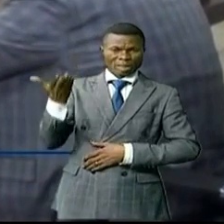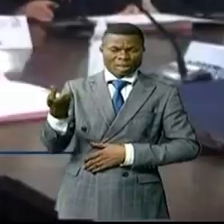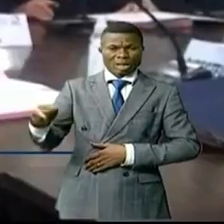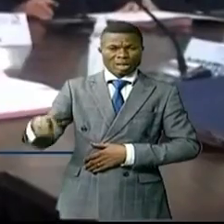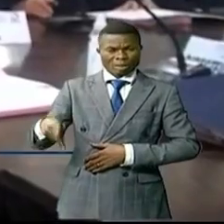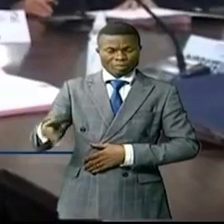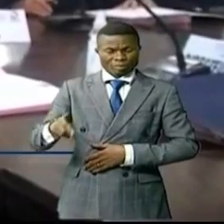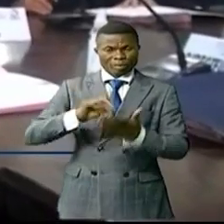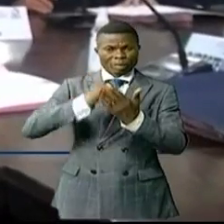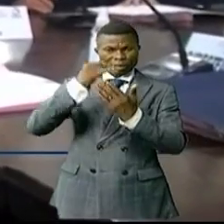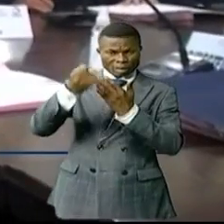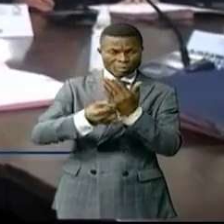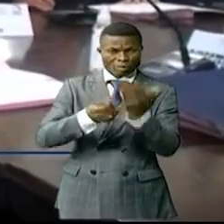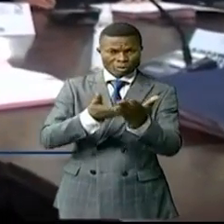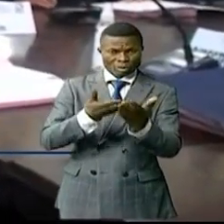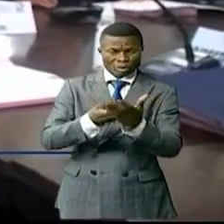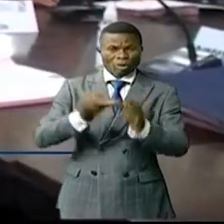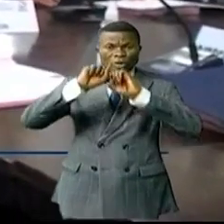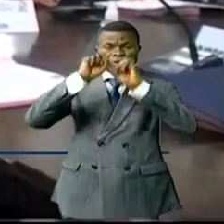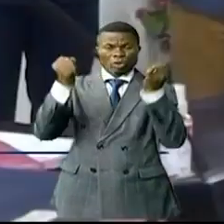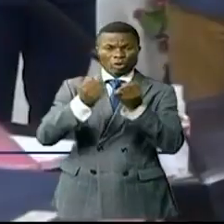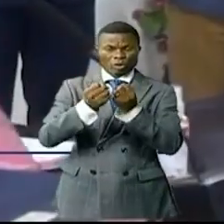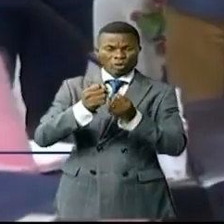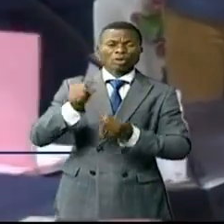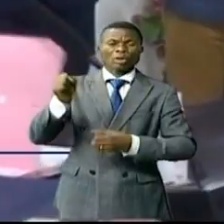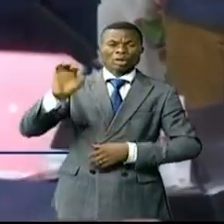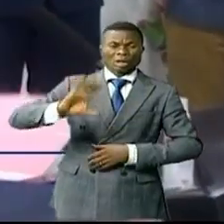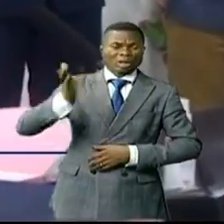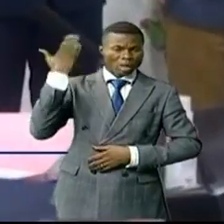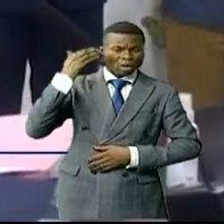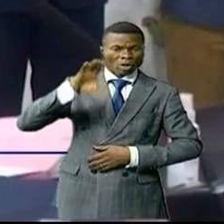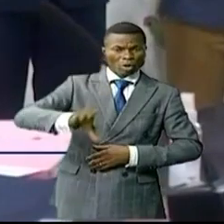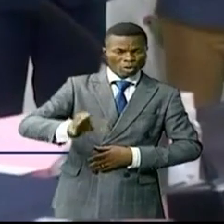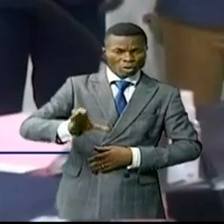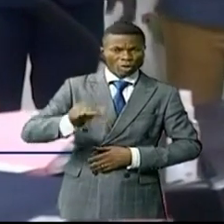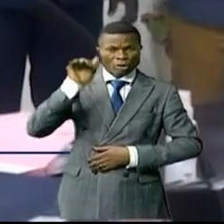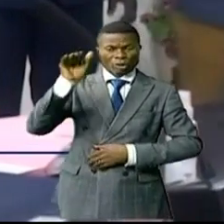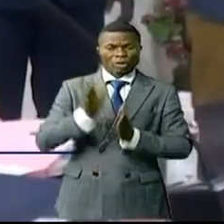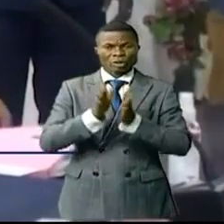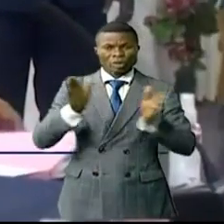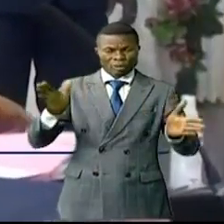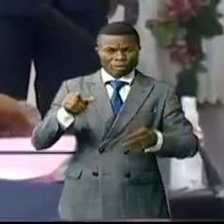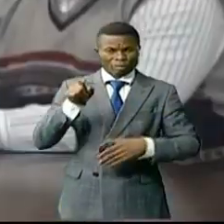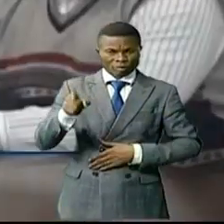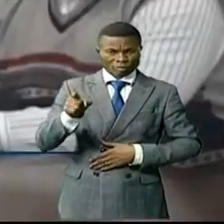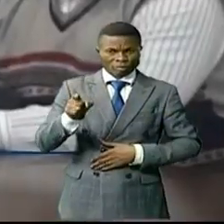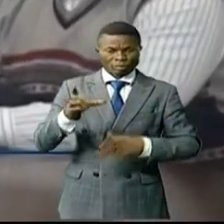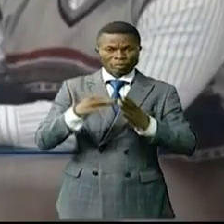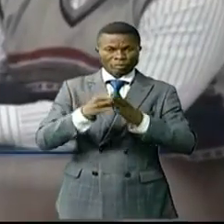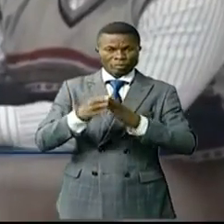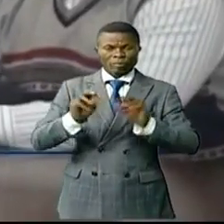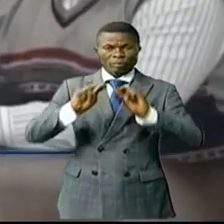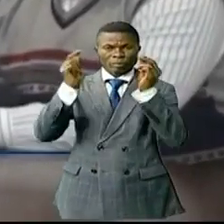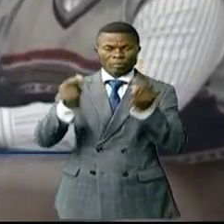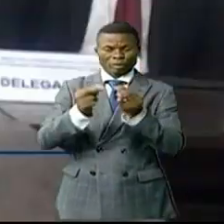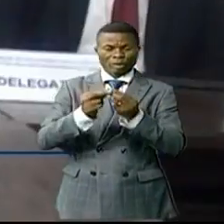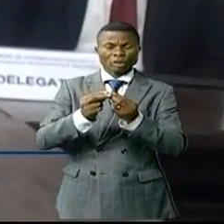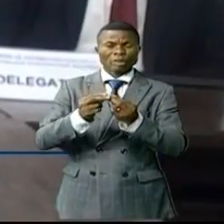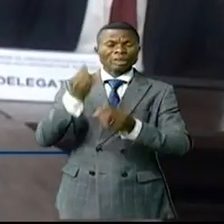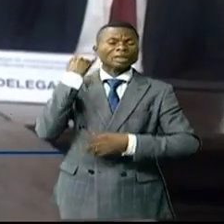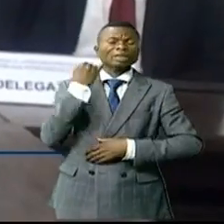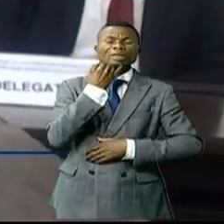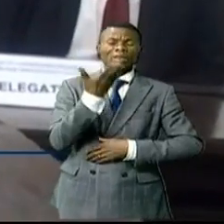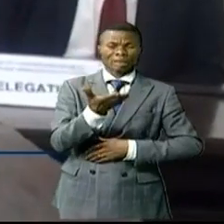les projets dans lesquels la régie des eaux SA, à travers son directeur général Clément Moubiaïn Kachama et le directeur général de la firme